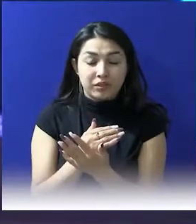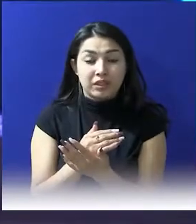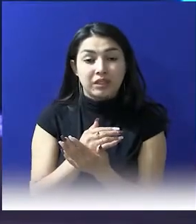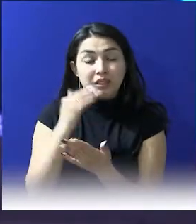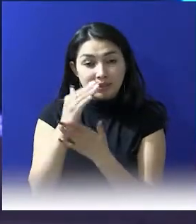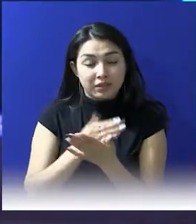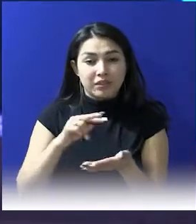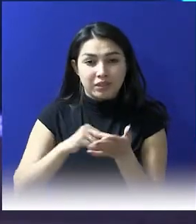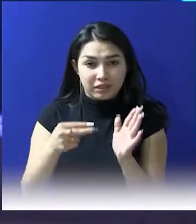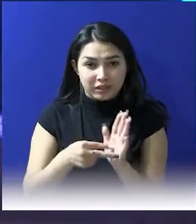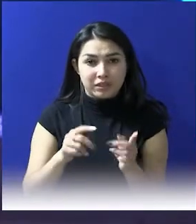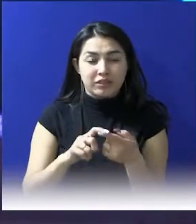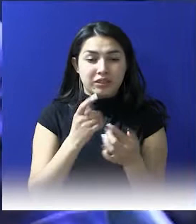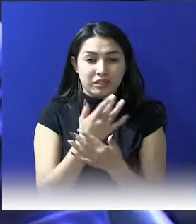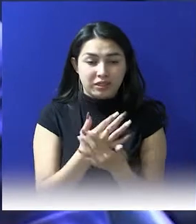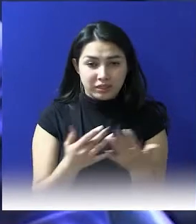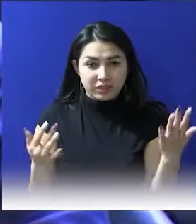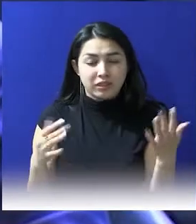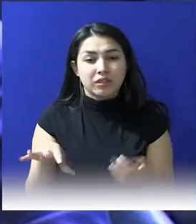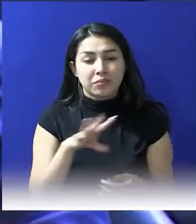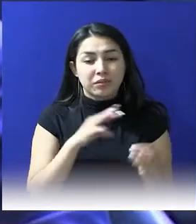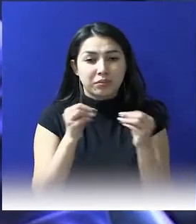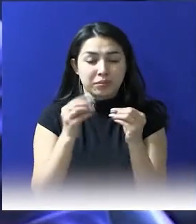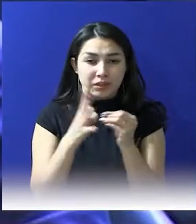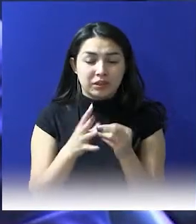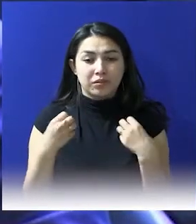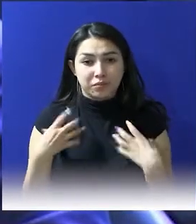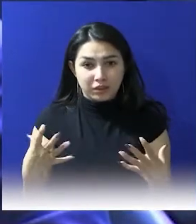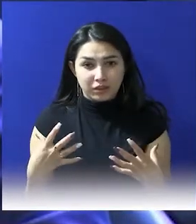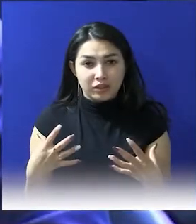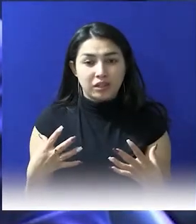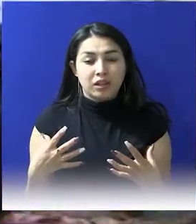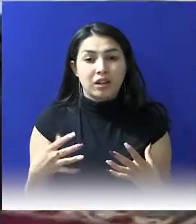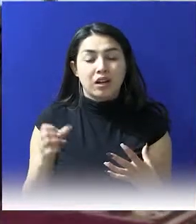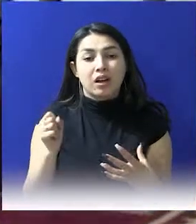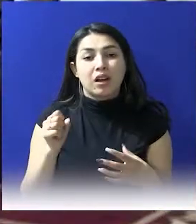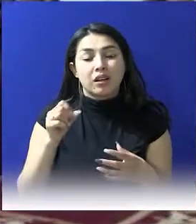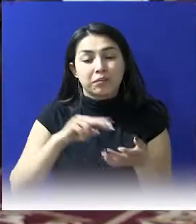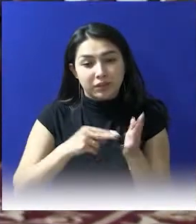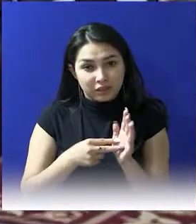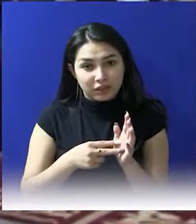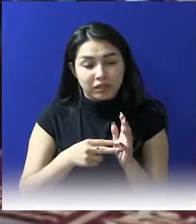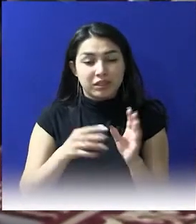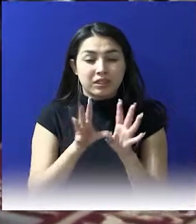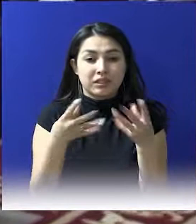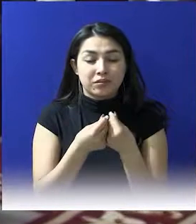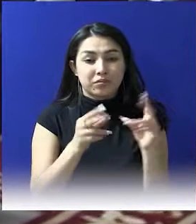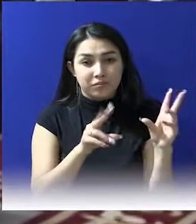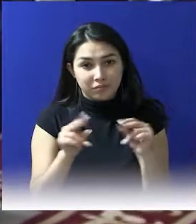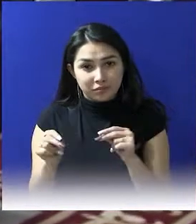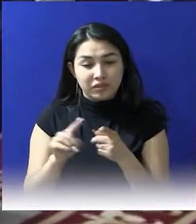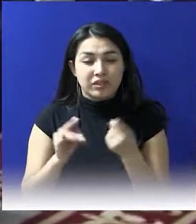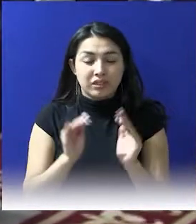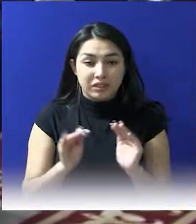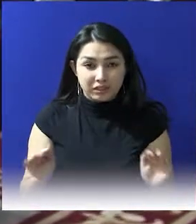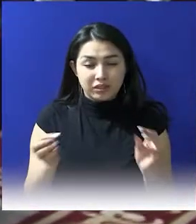рамках партийного проекта «Кедергисес Келешек» прошло 15 мероприятий, а в рамках партийного проекта «Бахтот Басы»